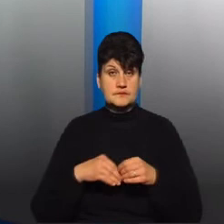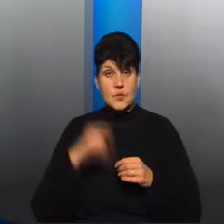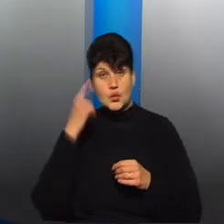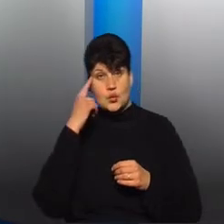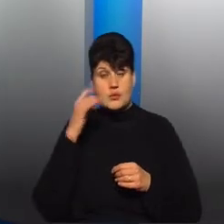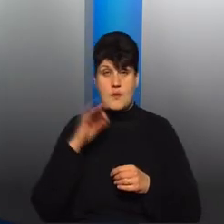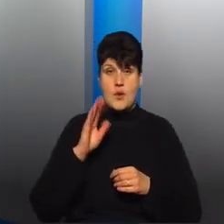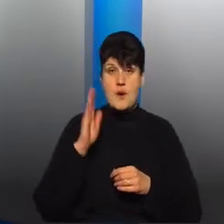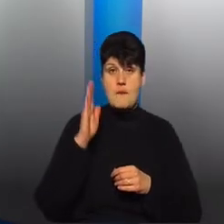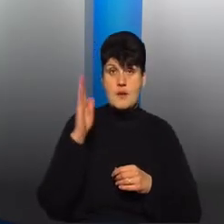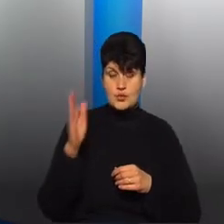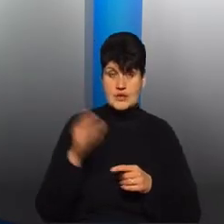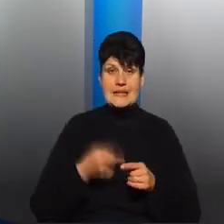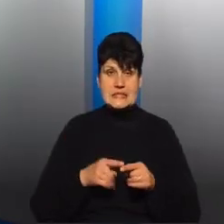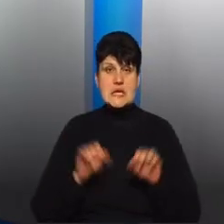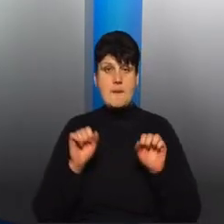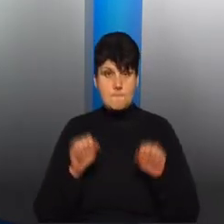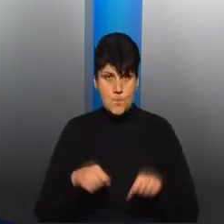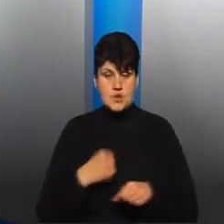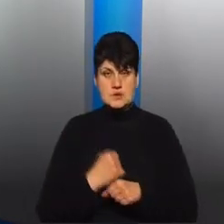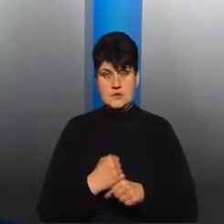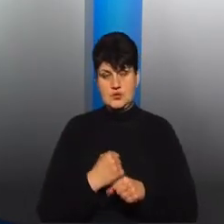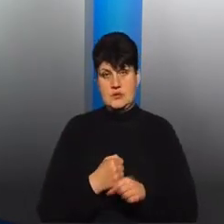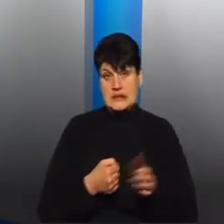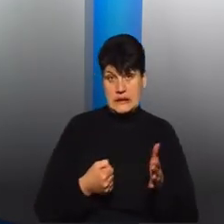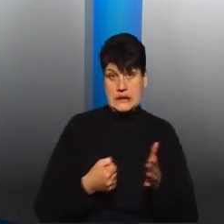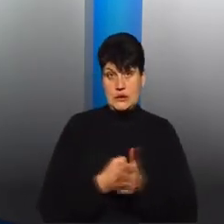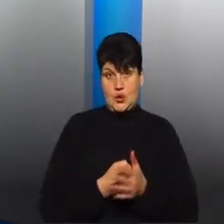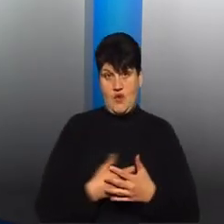можна зробити, наприклад, і до вагітності,